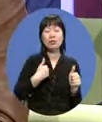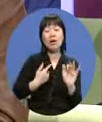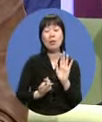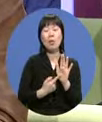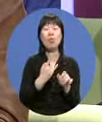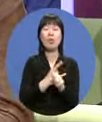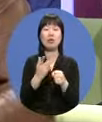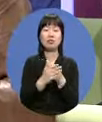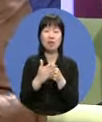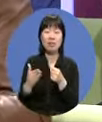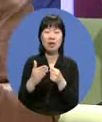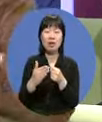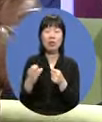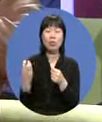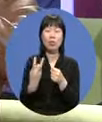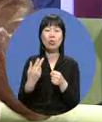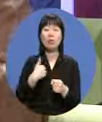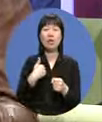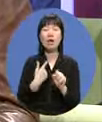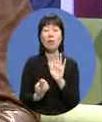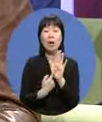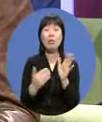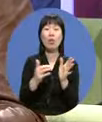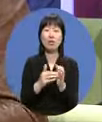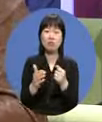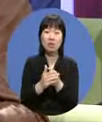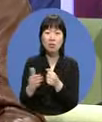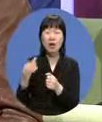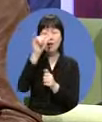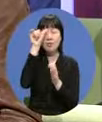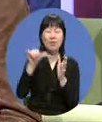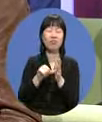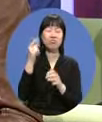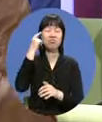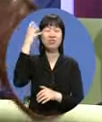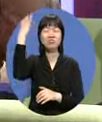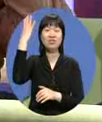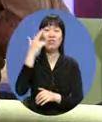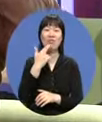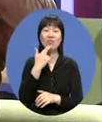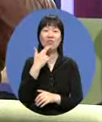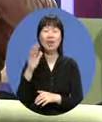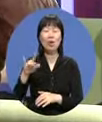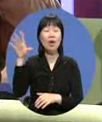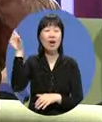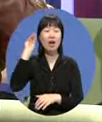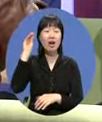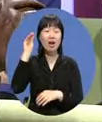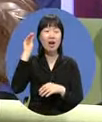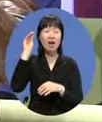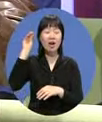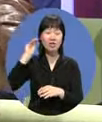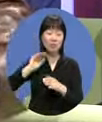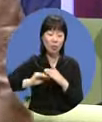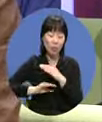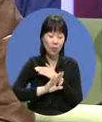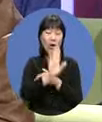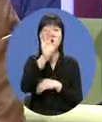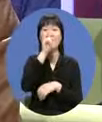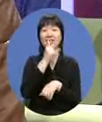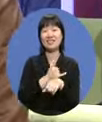발표해야 되니까. 그렇죠. 그리고 나와서 자기가 발표했으니까 그거는 평생 안 잊어버려요. 그렇습니다. 왜냐면 네. 들어왔다가 한 바퀴 돌고 앞으로